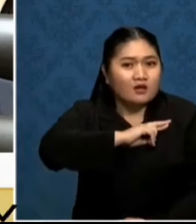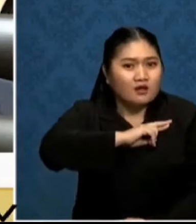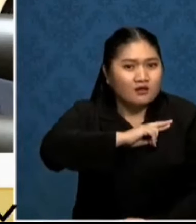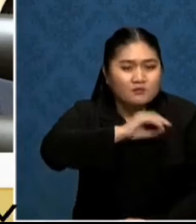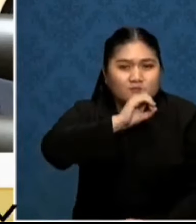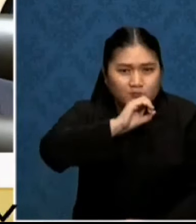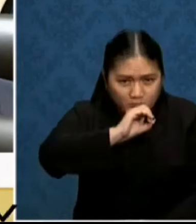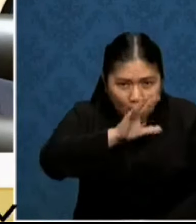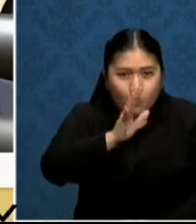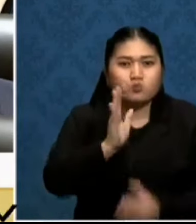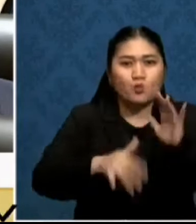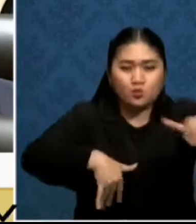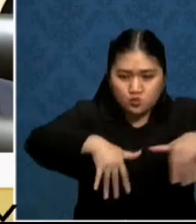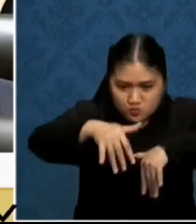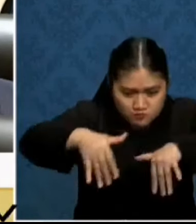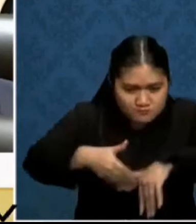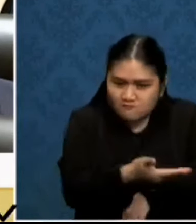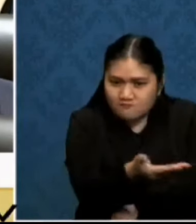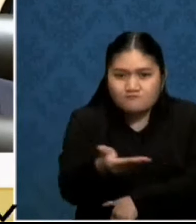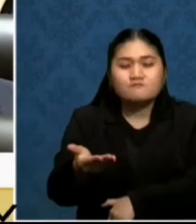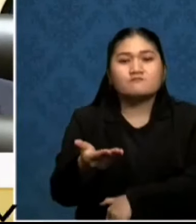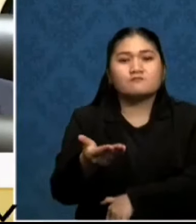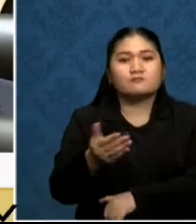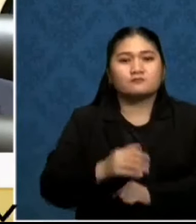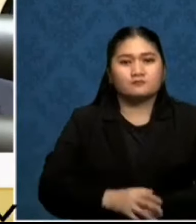บอกกับประชาชนแทน